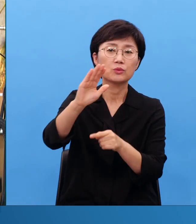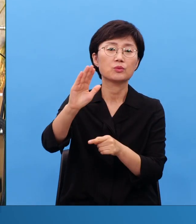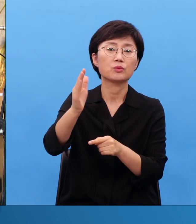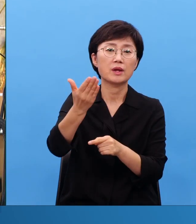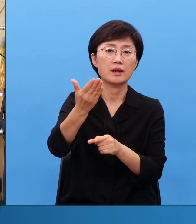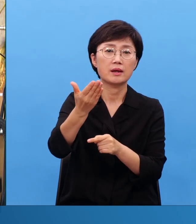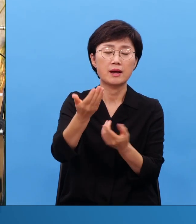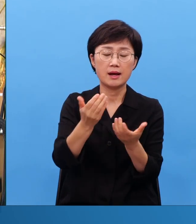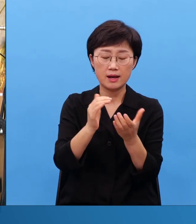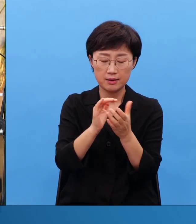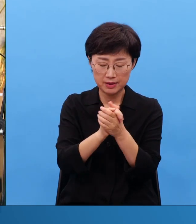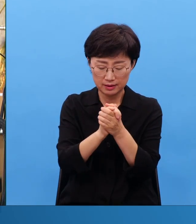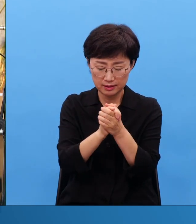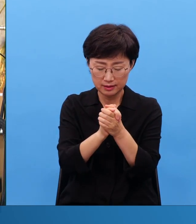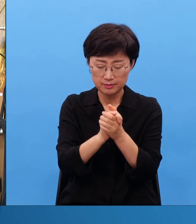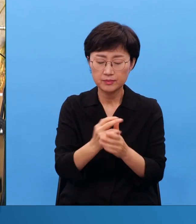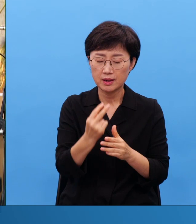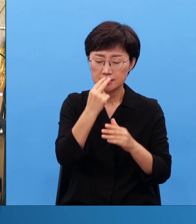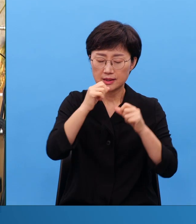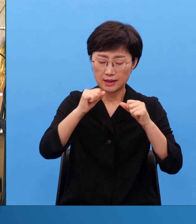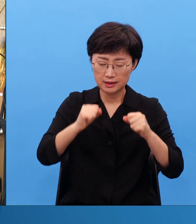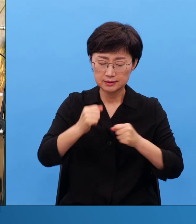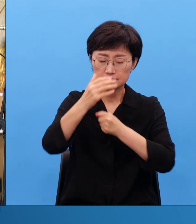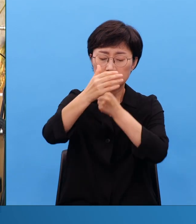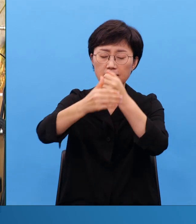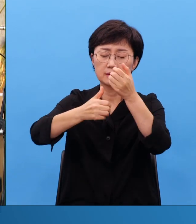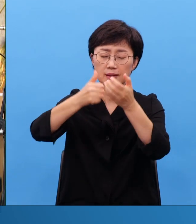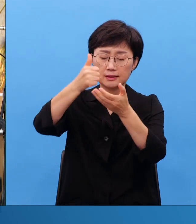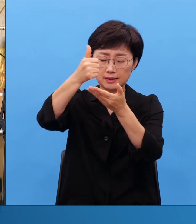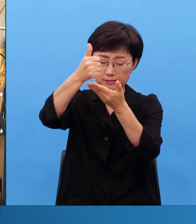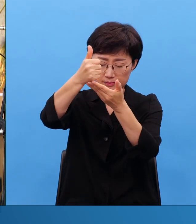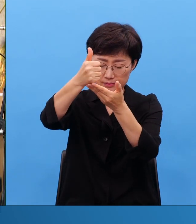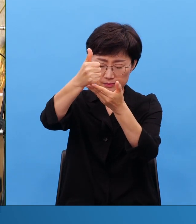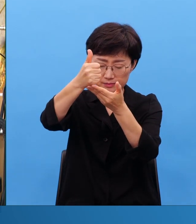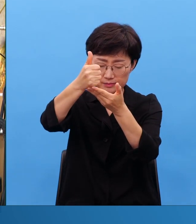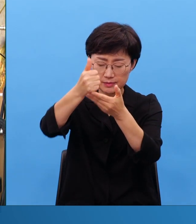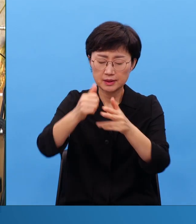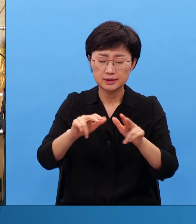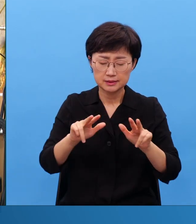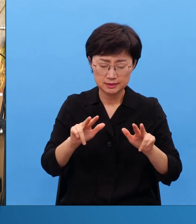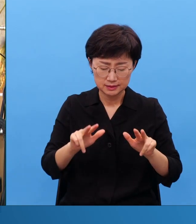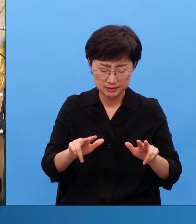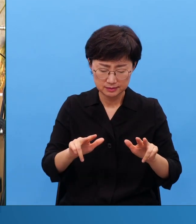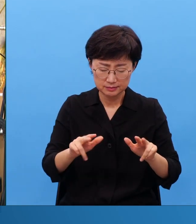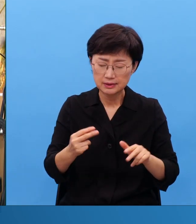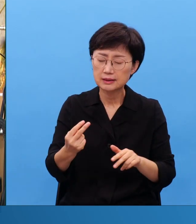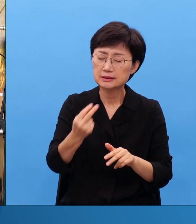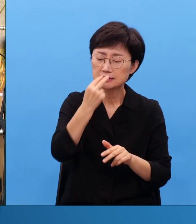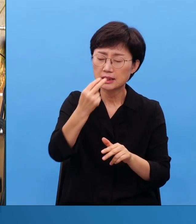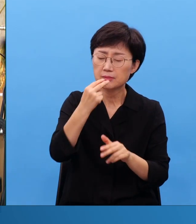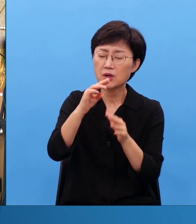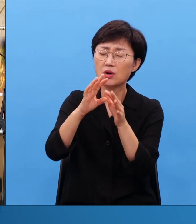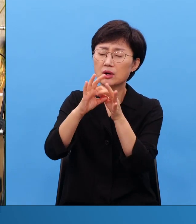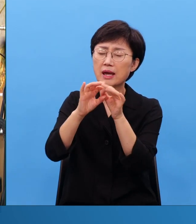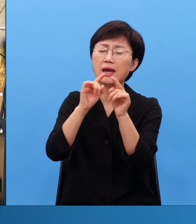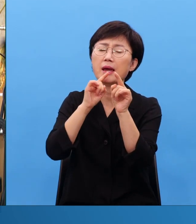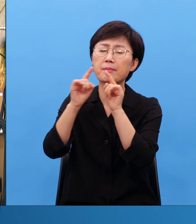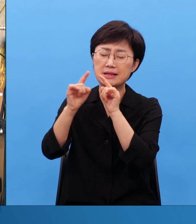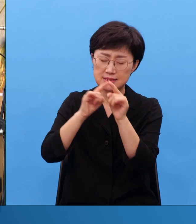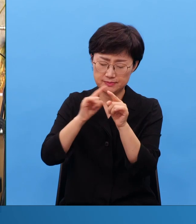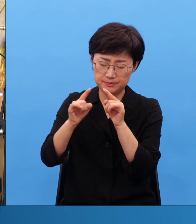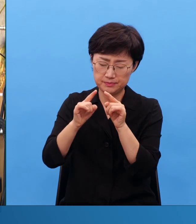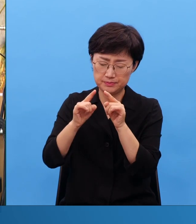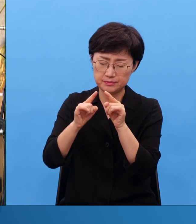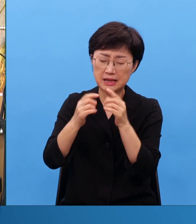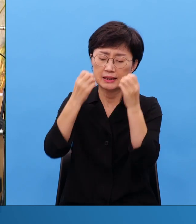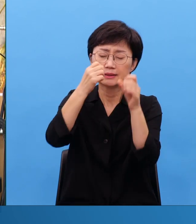path. 살아계신 하나님께서 생명의 말씀에 창조의 빛으로